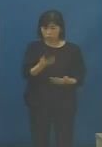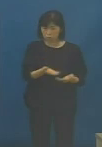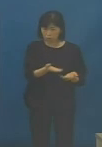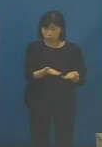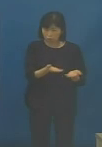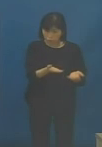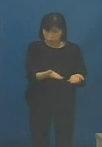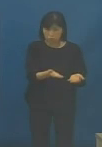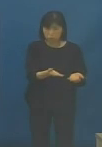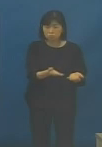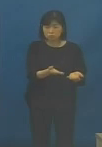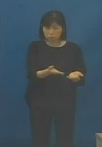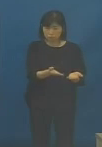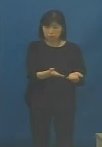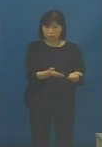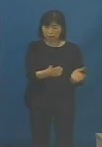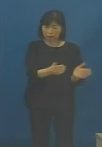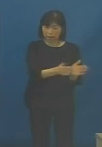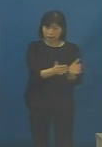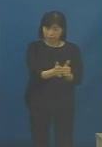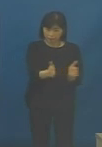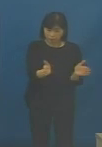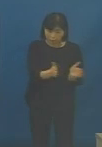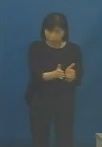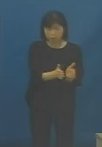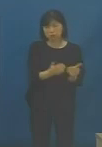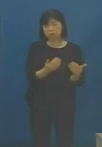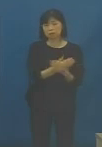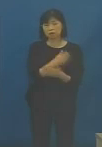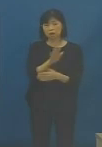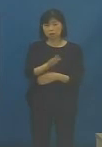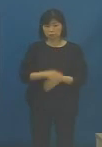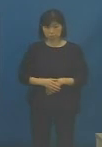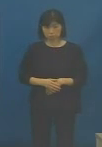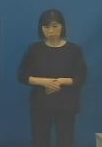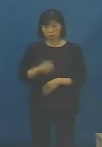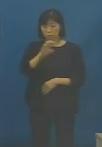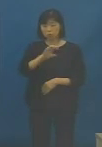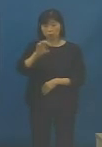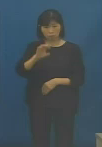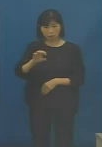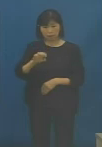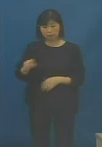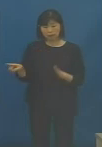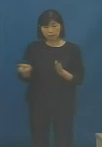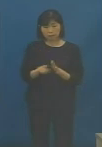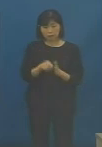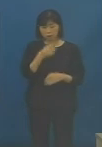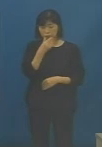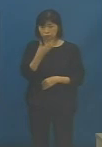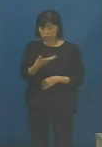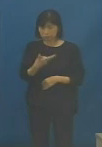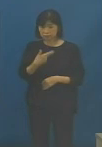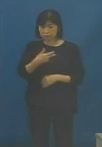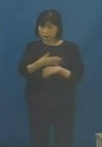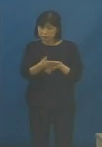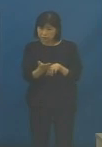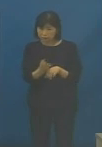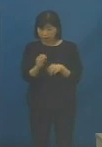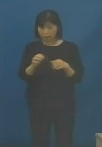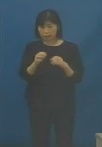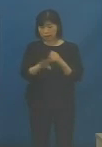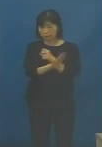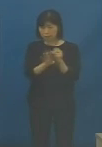に、現実になってきました。でそれでヨーロッパでは今まで福島原発後、原子力発電所